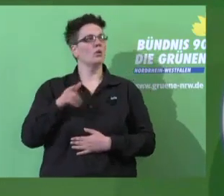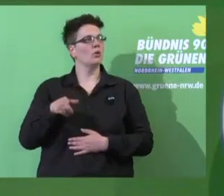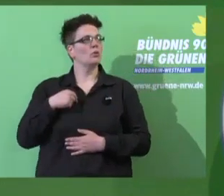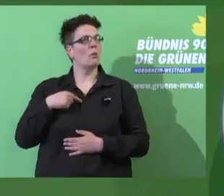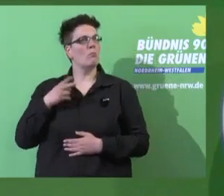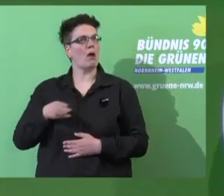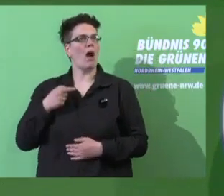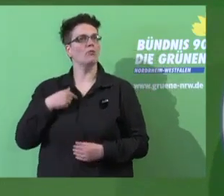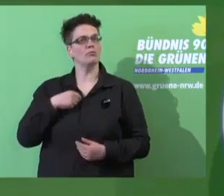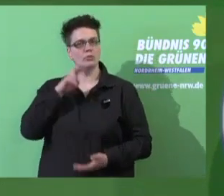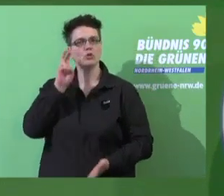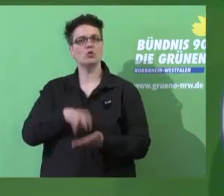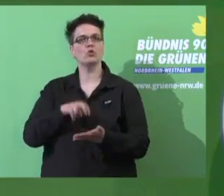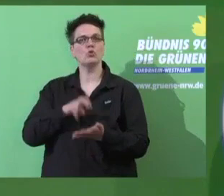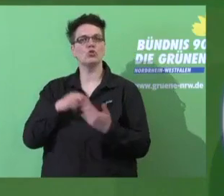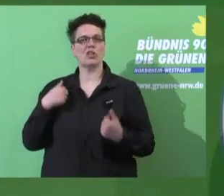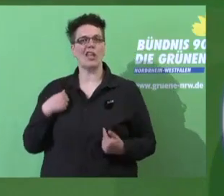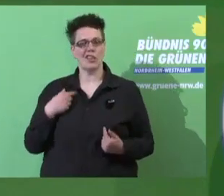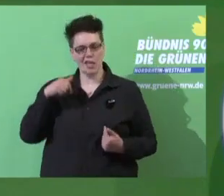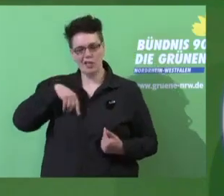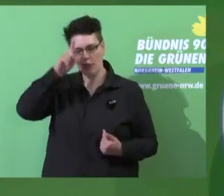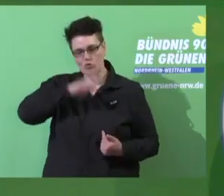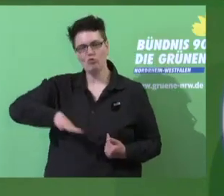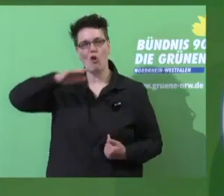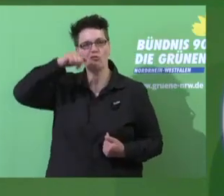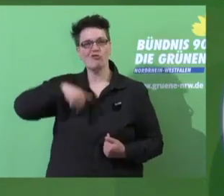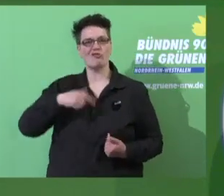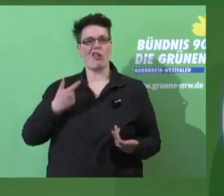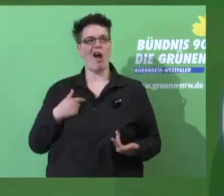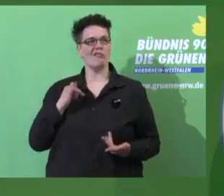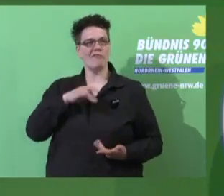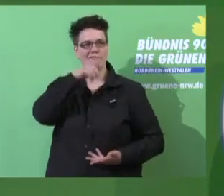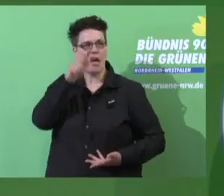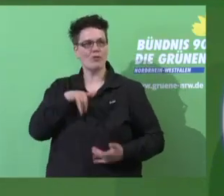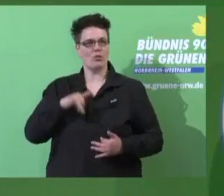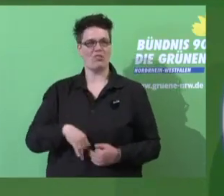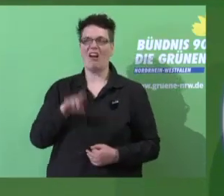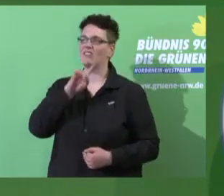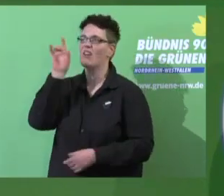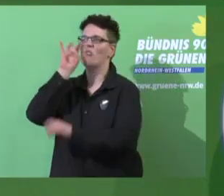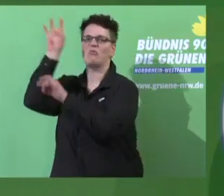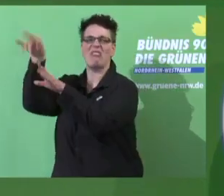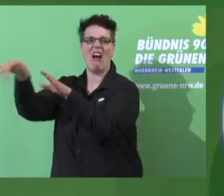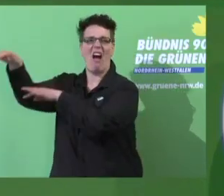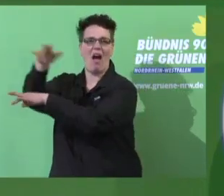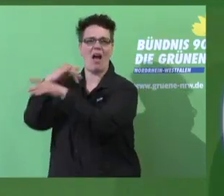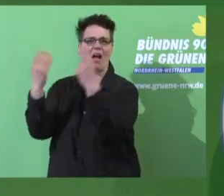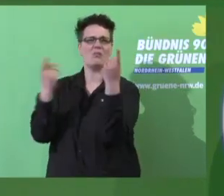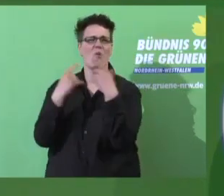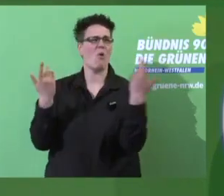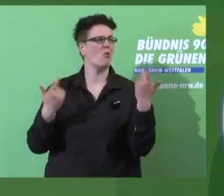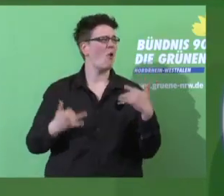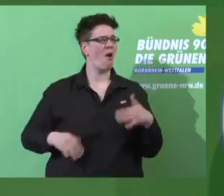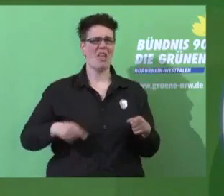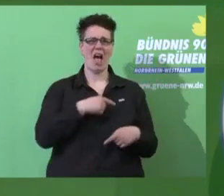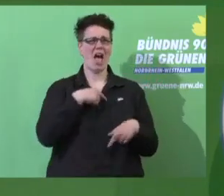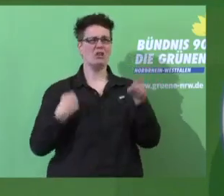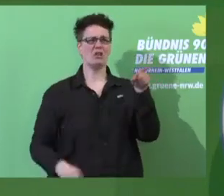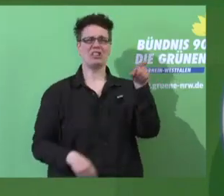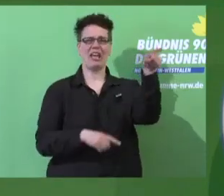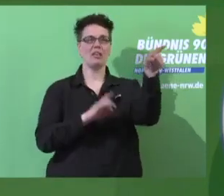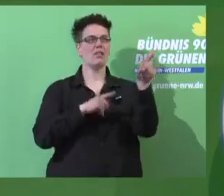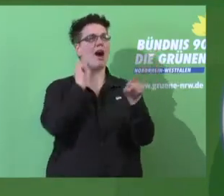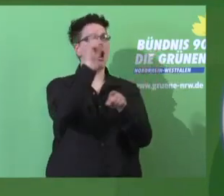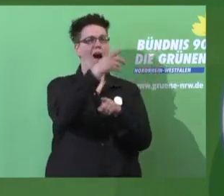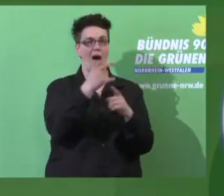für Speziallogistik in Australien und weniger zuständig fühlt für Hafenlogistik in China, sondern eine Bahn, die zu